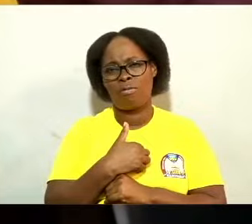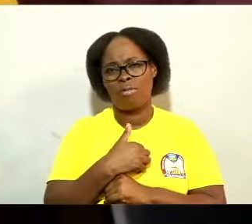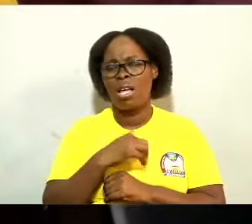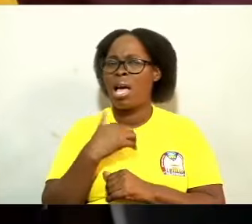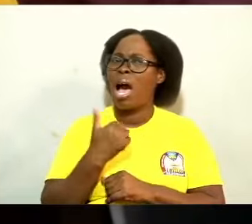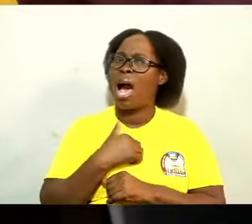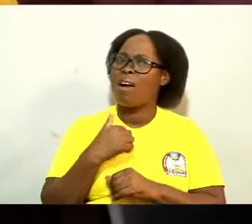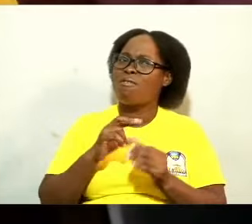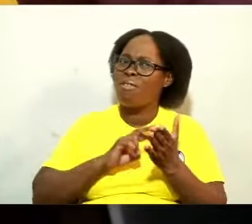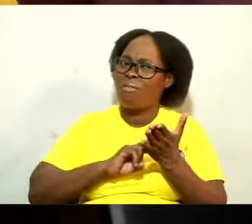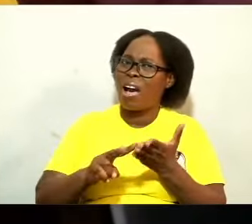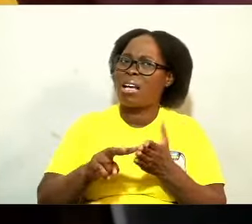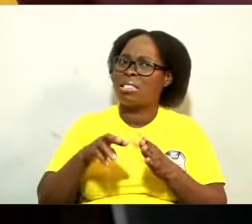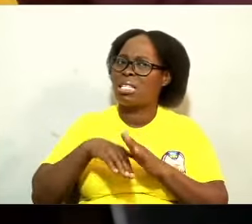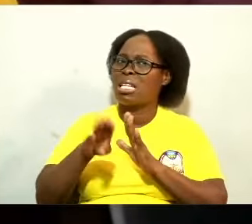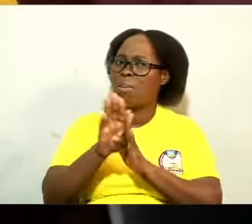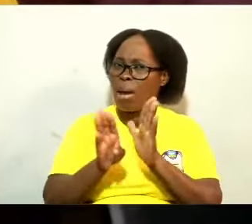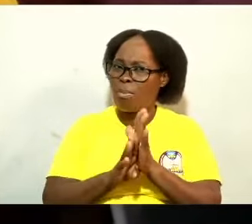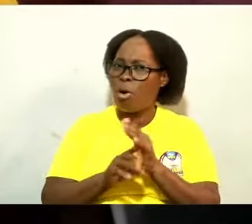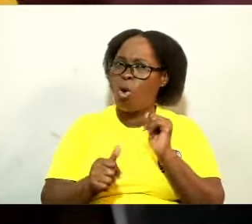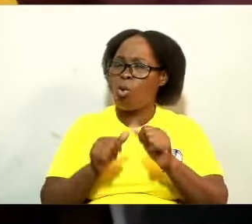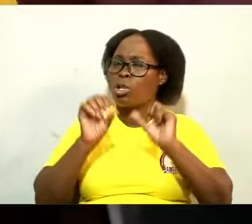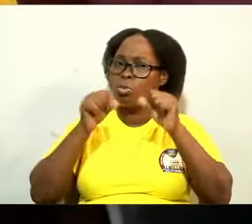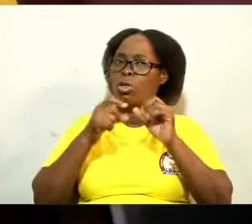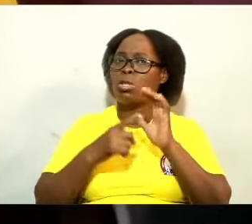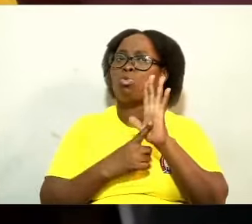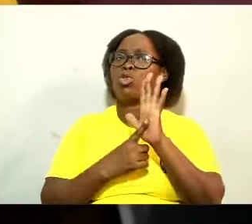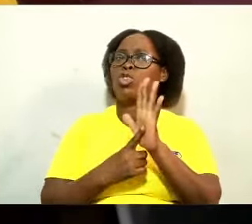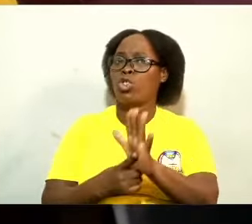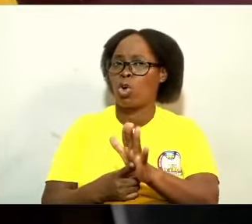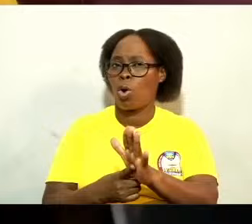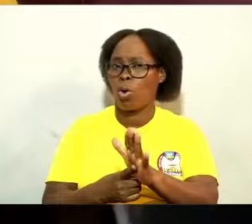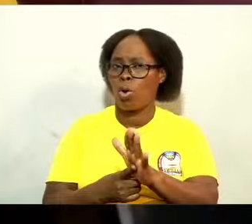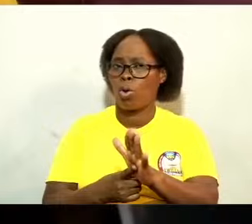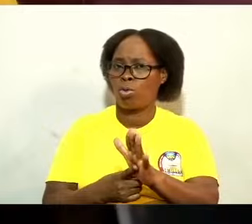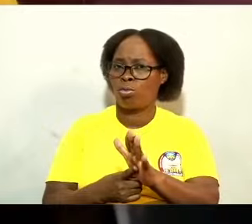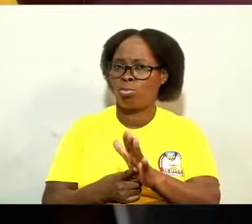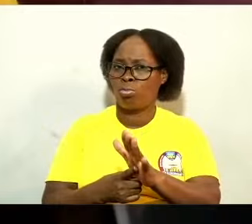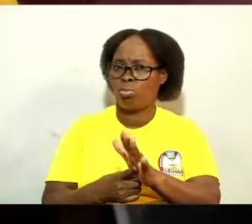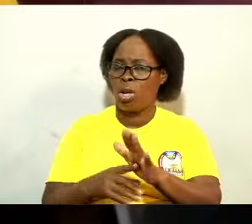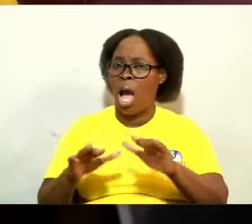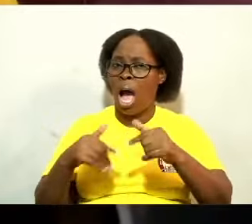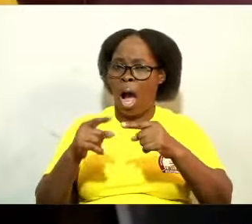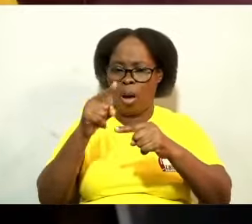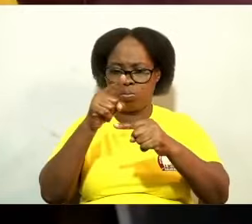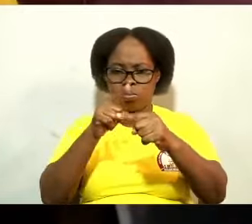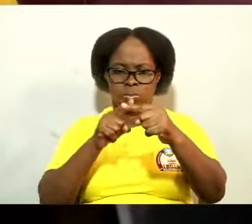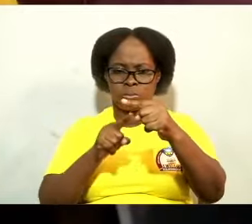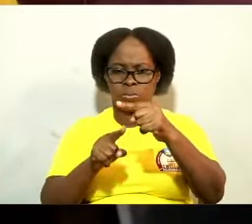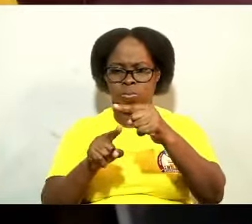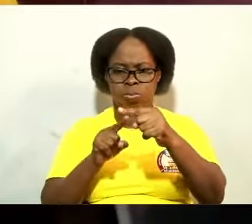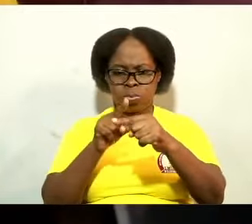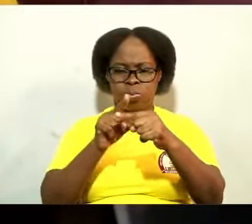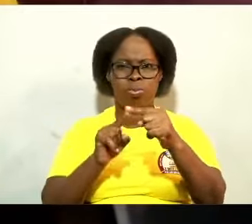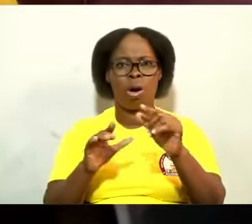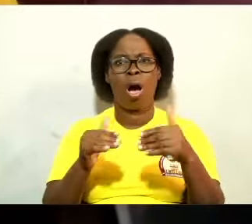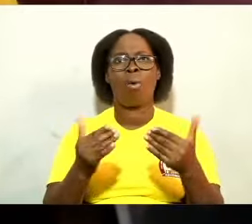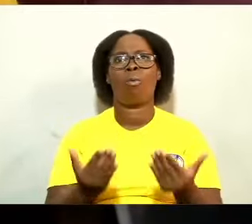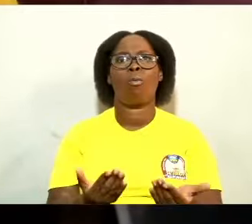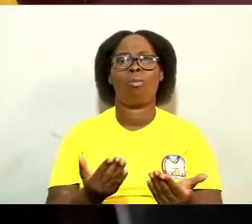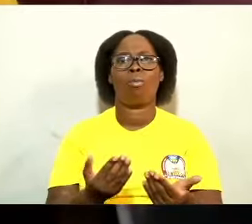fungu lolote ninaloweza kudhibitisha mgawanyo huo tulivyozigawa?